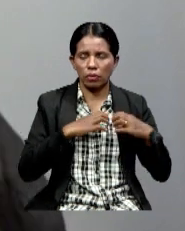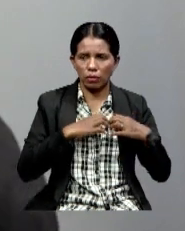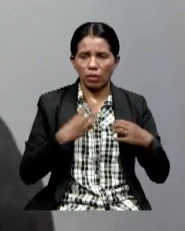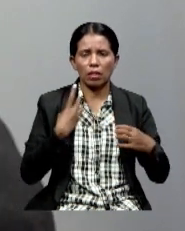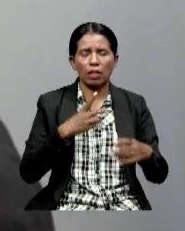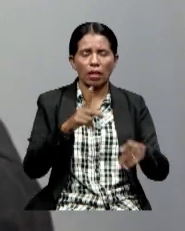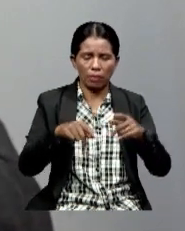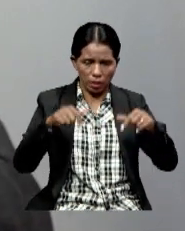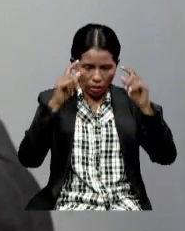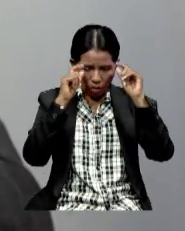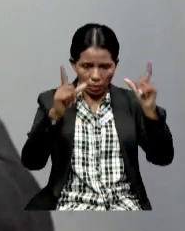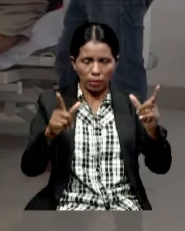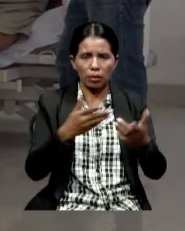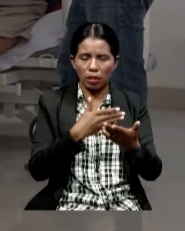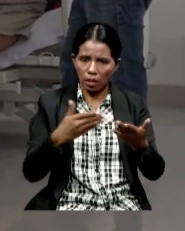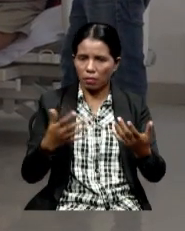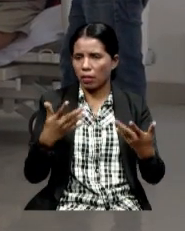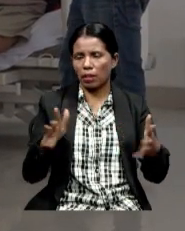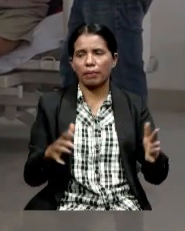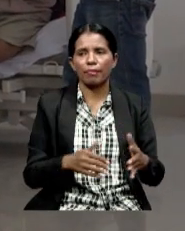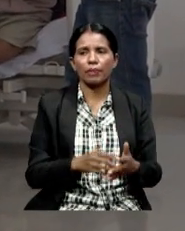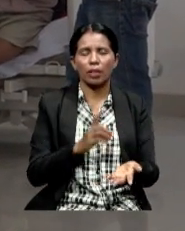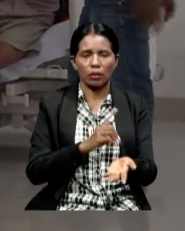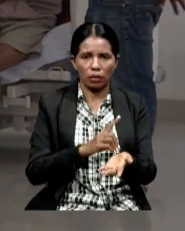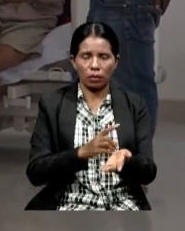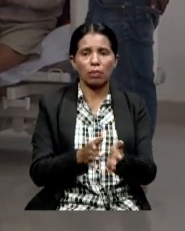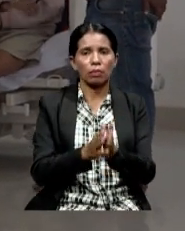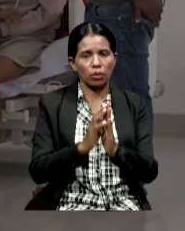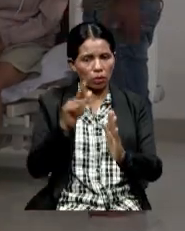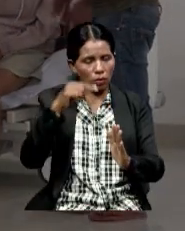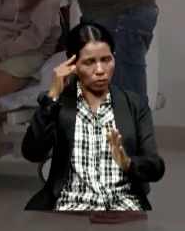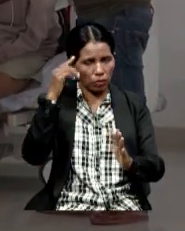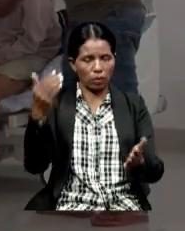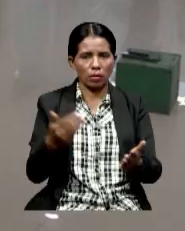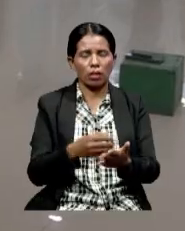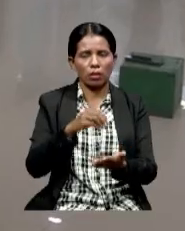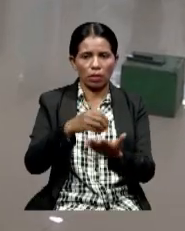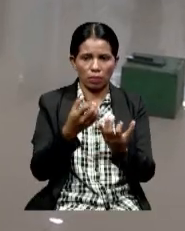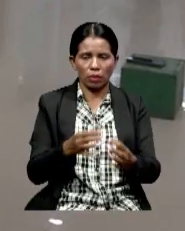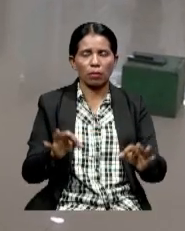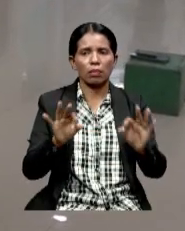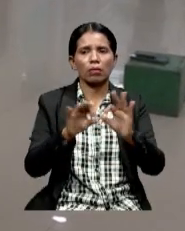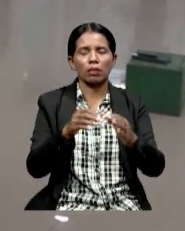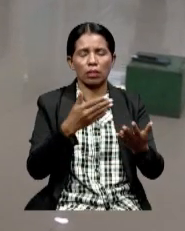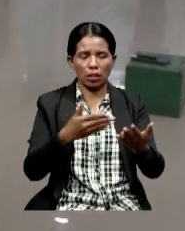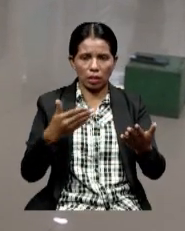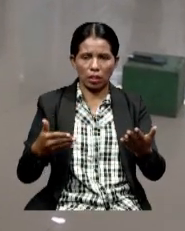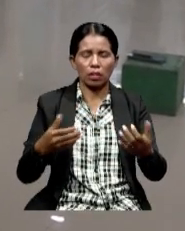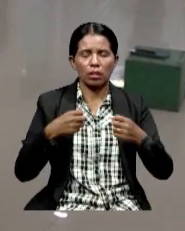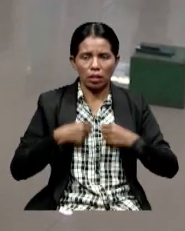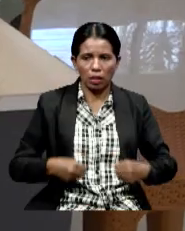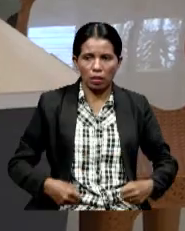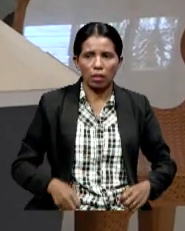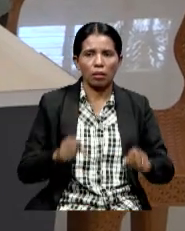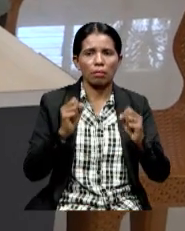e a máquina, mas lá é. Médico de Mons, russo governo FON, atufou prioridade para equipamento saúde nian, nune,